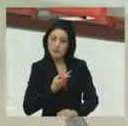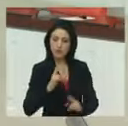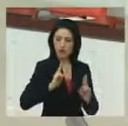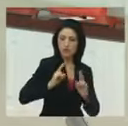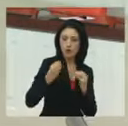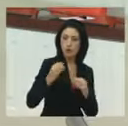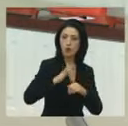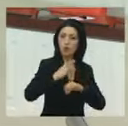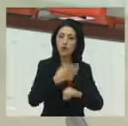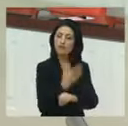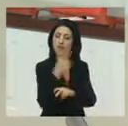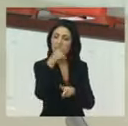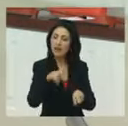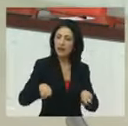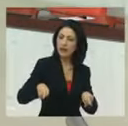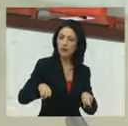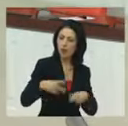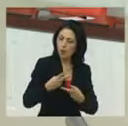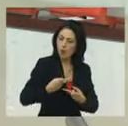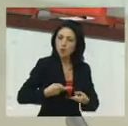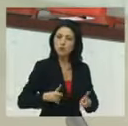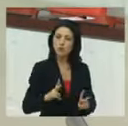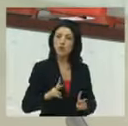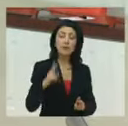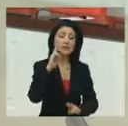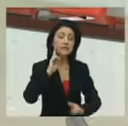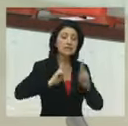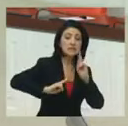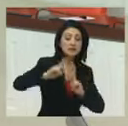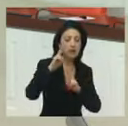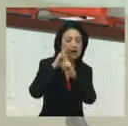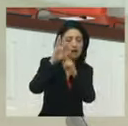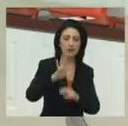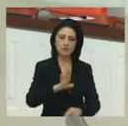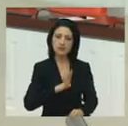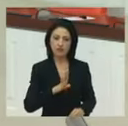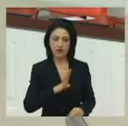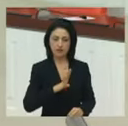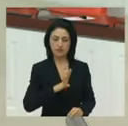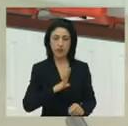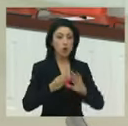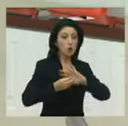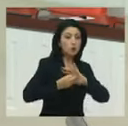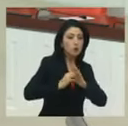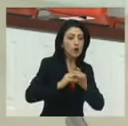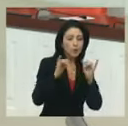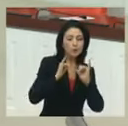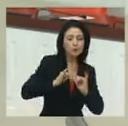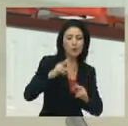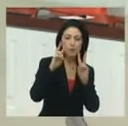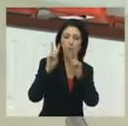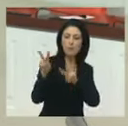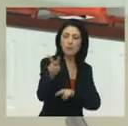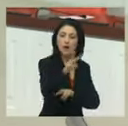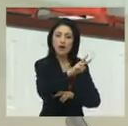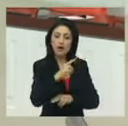çağdaş ülkelerin vatandaşları gibi özgürleşmek ve zenginleşmek hayalimiz vardı. Dünyaya huzurla bakan,